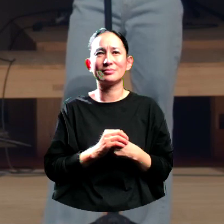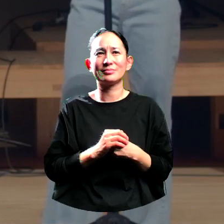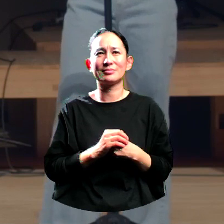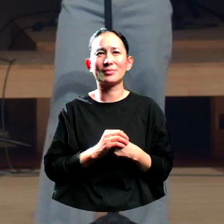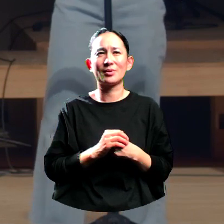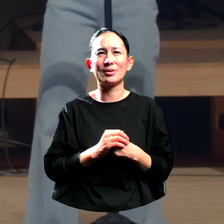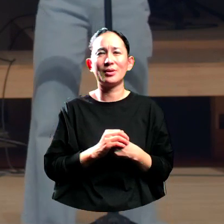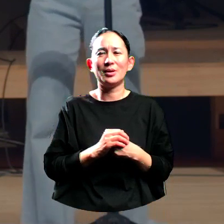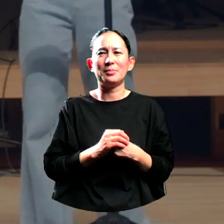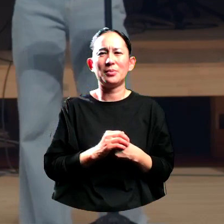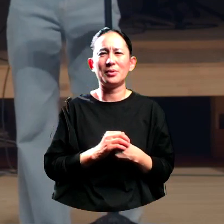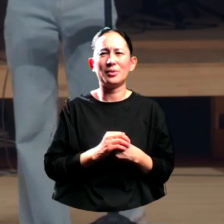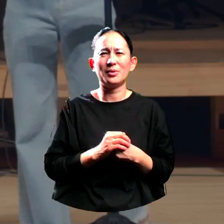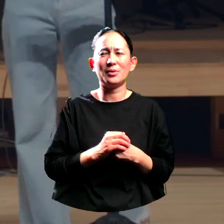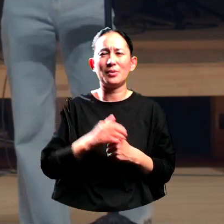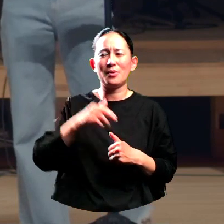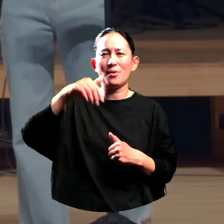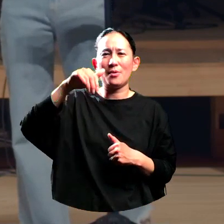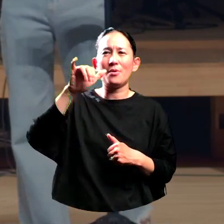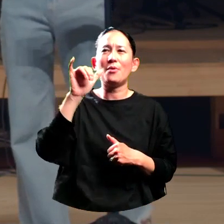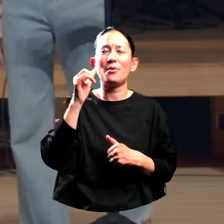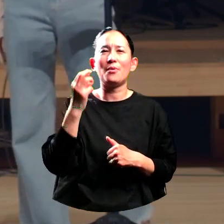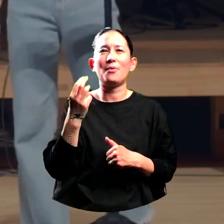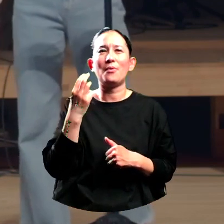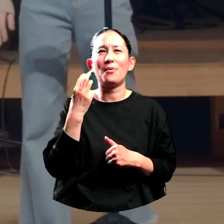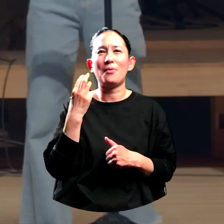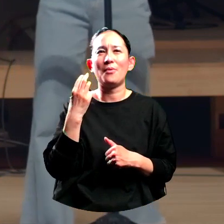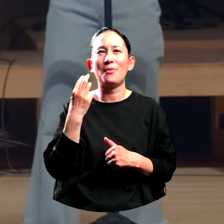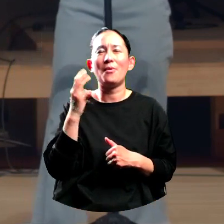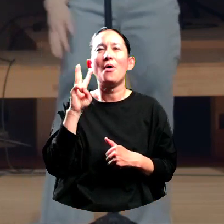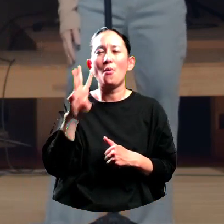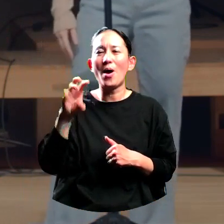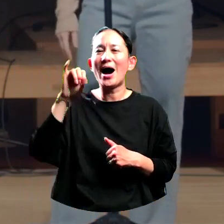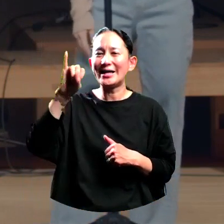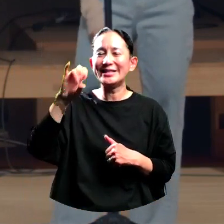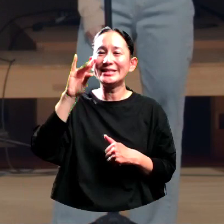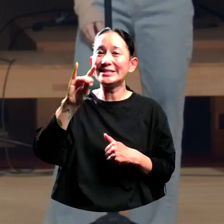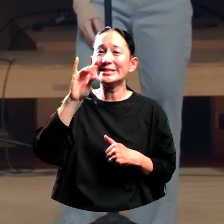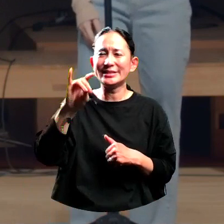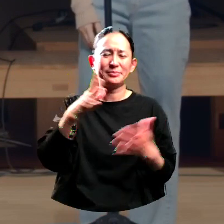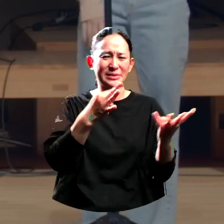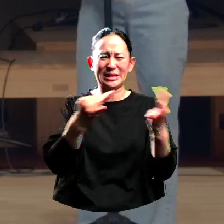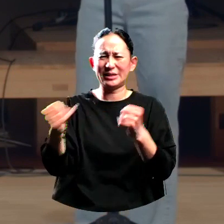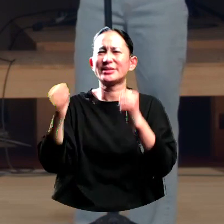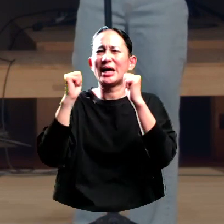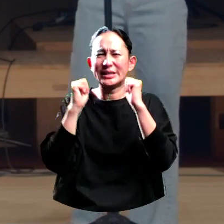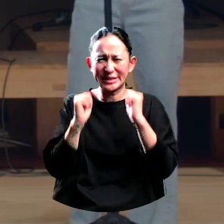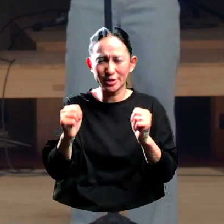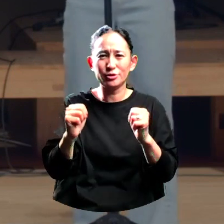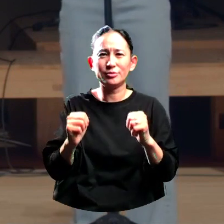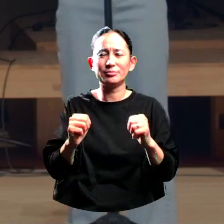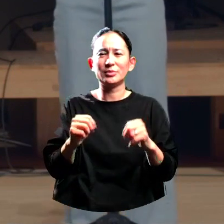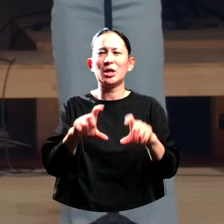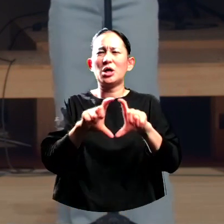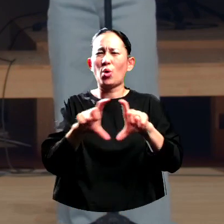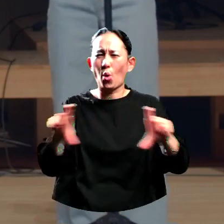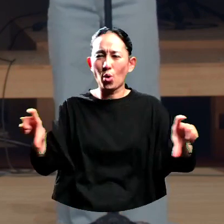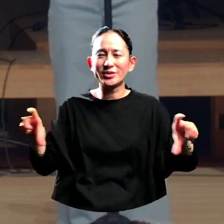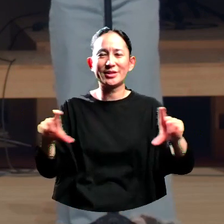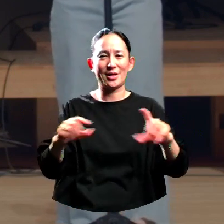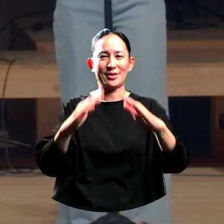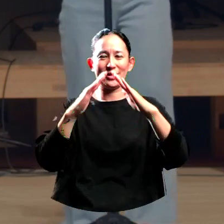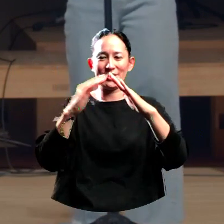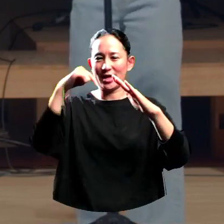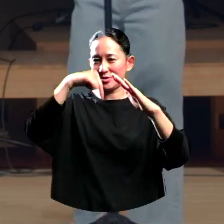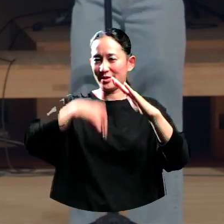イキキなんかもいっぱいいますからね、皆さんね。 You can find a bunch of them in Waikiki. 当然家の中にも出てくるわけです。 Of course, you can find them inside the houses too.